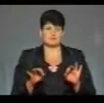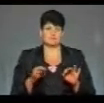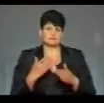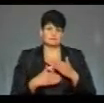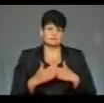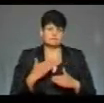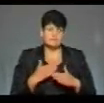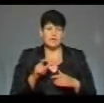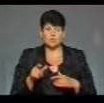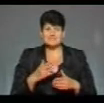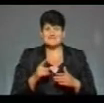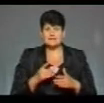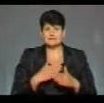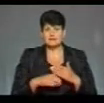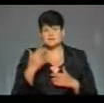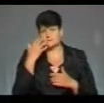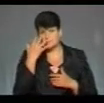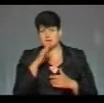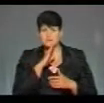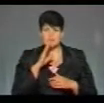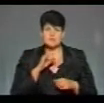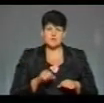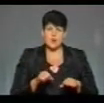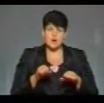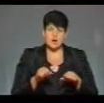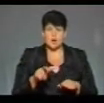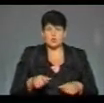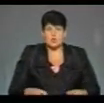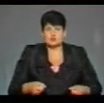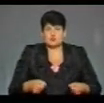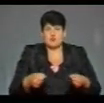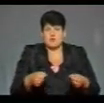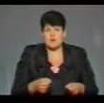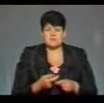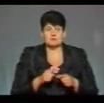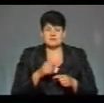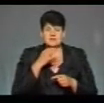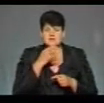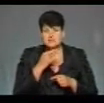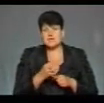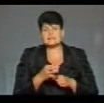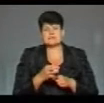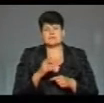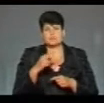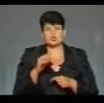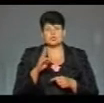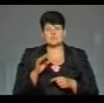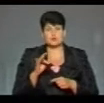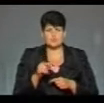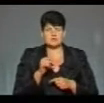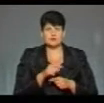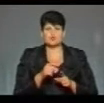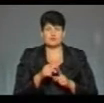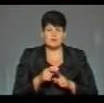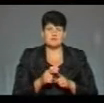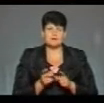Це люди з інвалідністю, незрячі, матері з колясками та люди з сумками. Про це повідомив засновник проєкту Дмитро Щебетюк. За його словами, долучилися